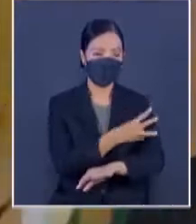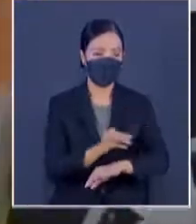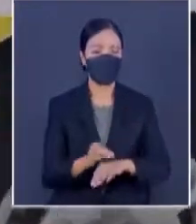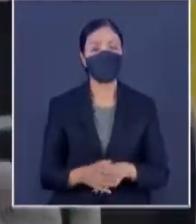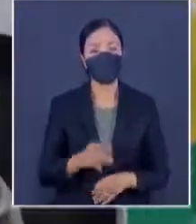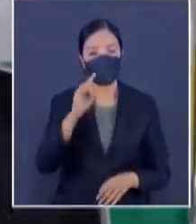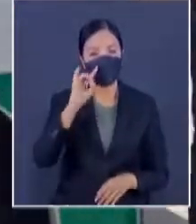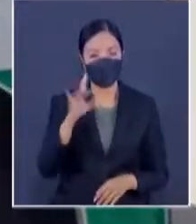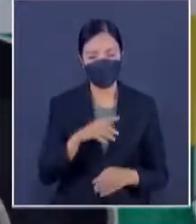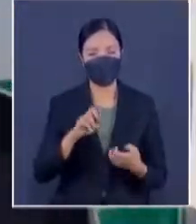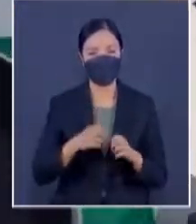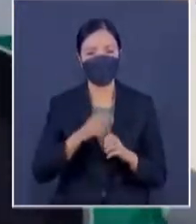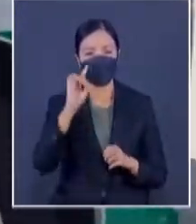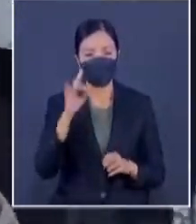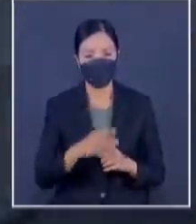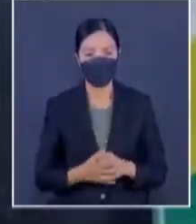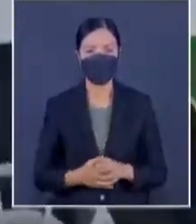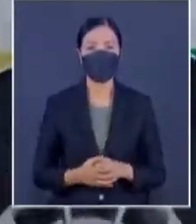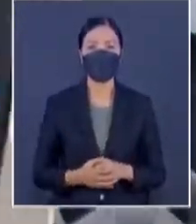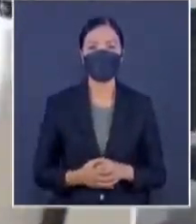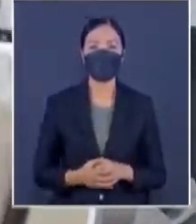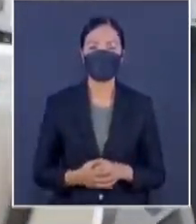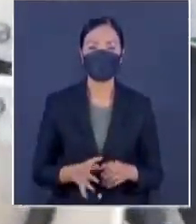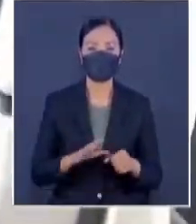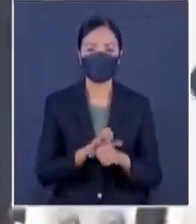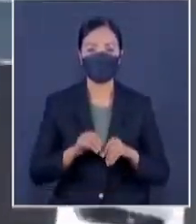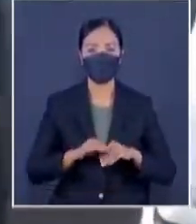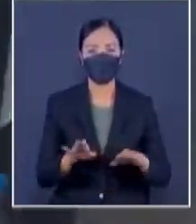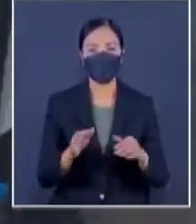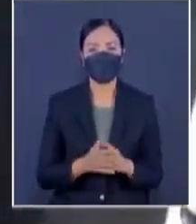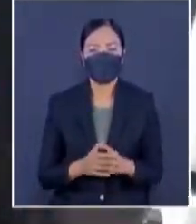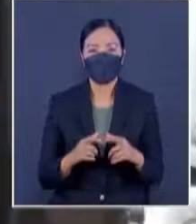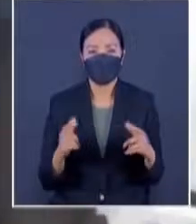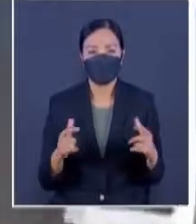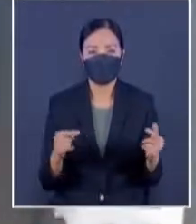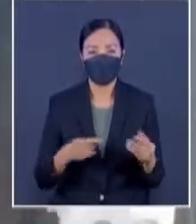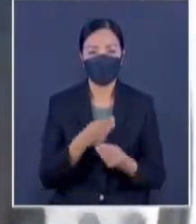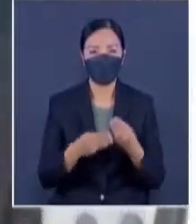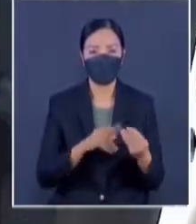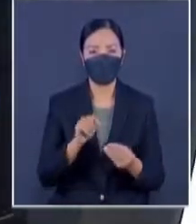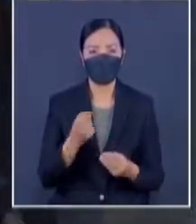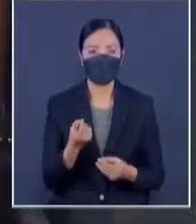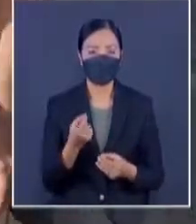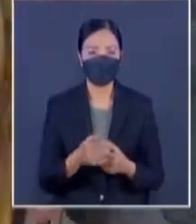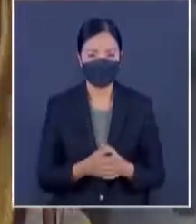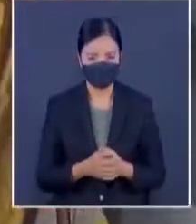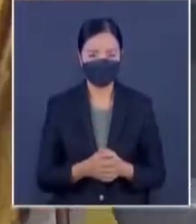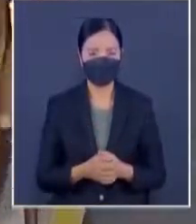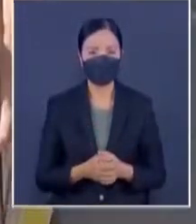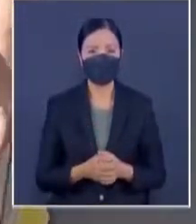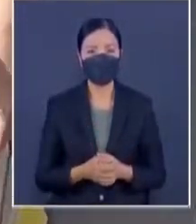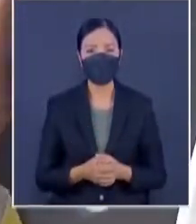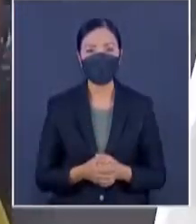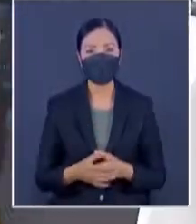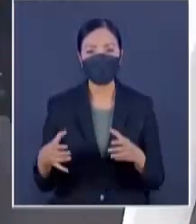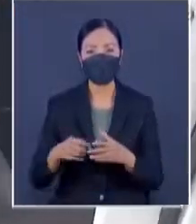ถือว่ารุนแรงในระดับหนึ่งนะคะเพราะว่ามีการระบาดเป็นคลัสเตอร์ขนาดใหญ่อยู่ในตลาดสดแล้วก็ในกลุ่มนิสิตนักศึกษา